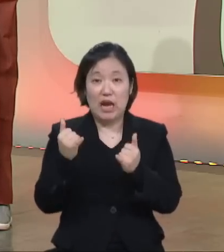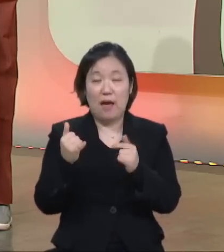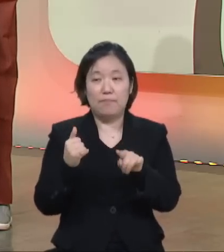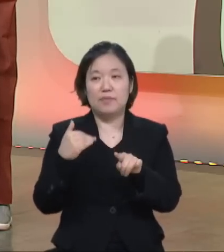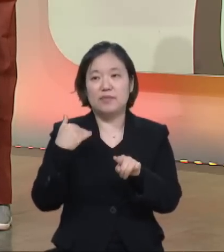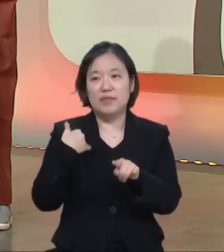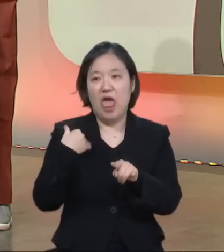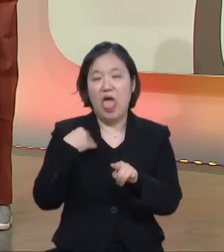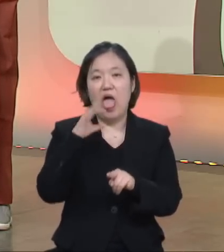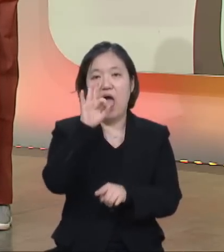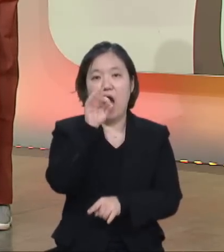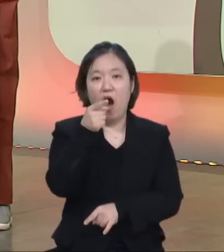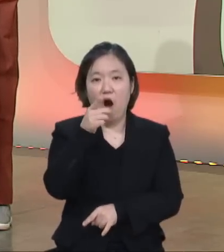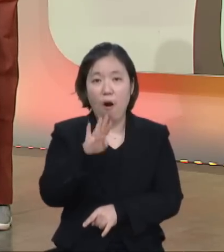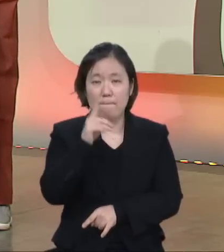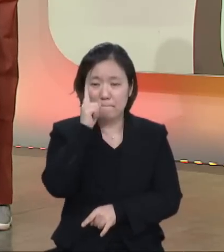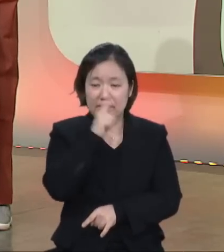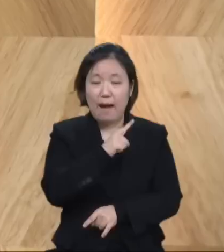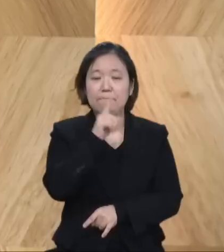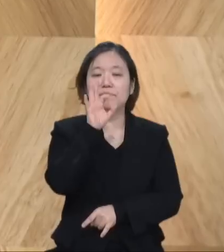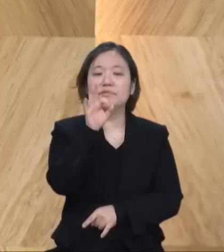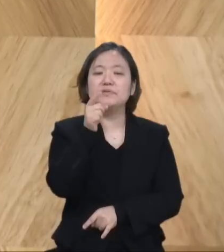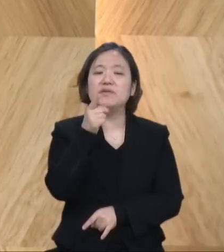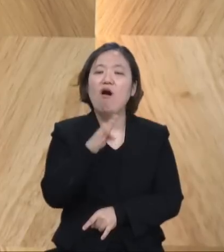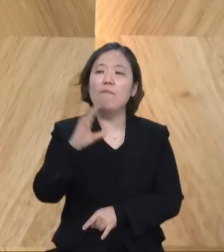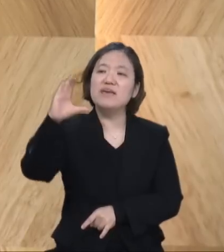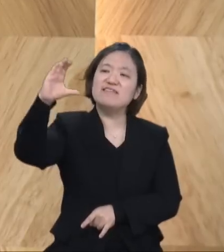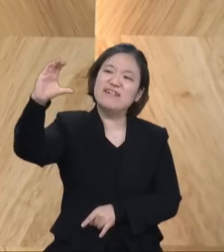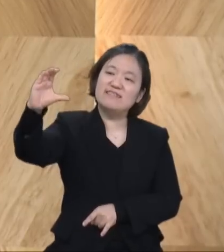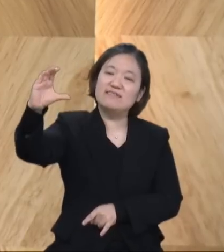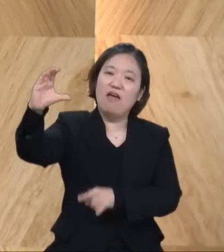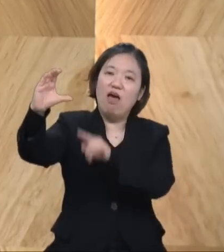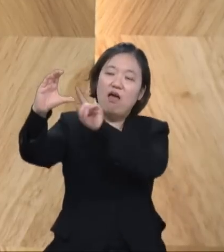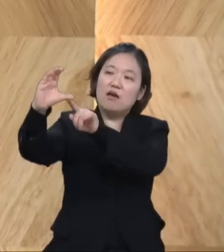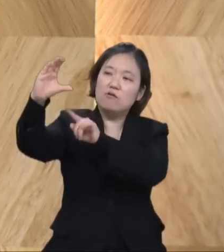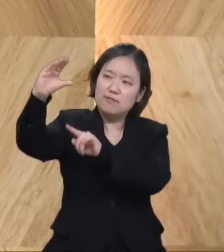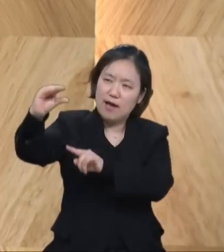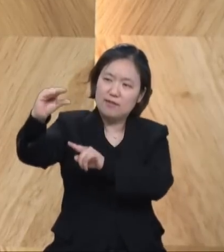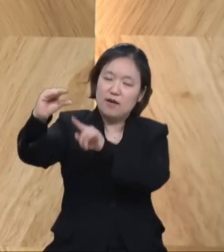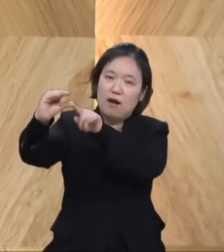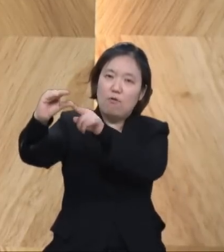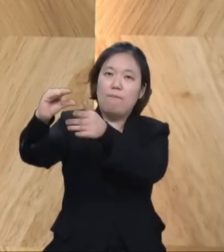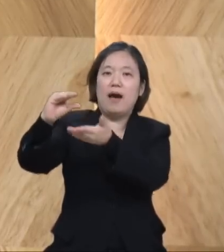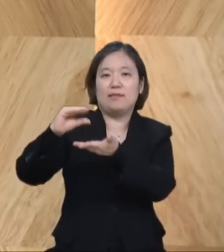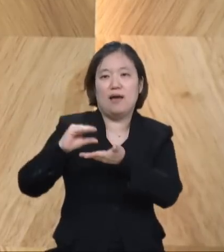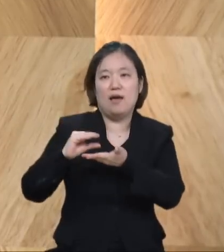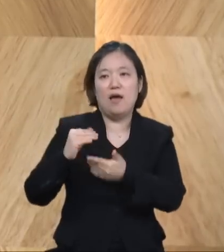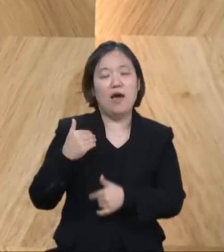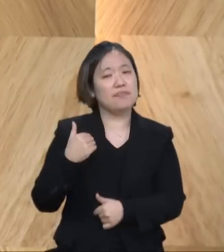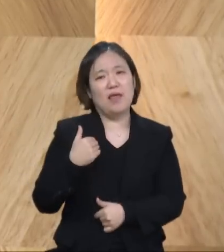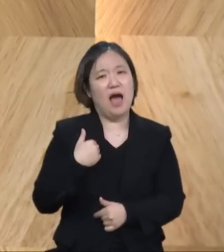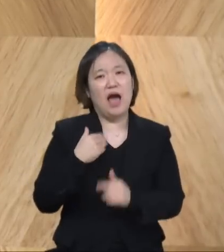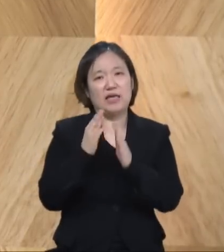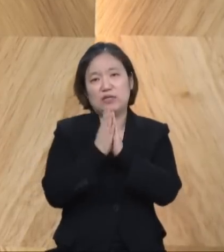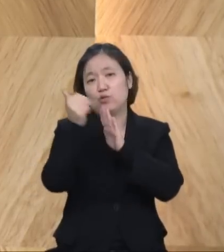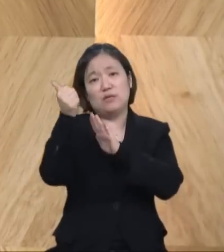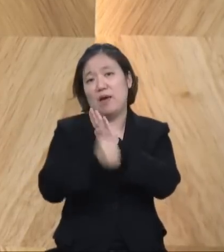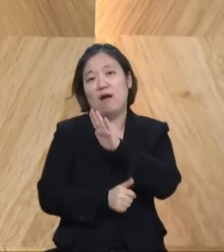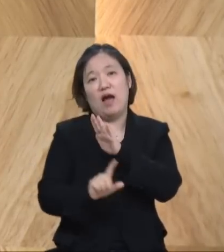업보를 크게 받을 걸 작게 받았을뿐 내가 기도를 실패한 것이